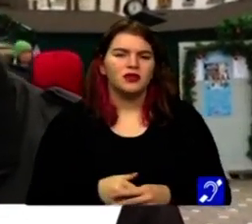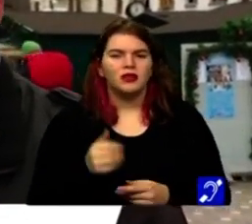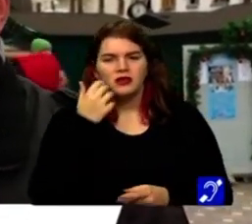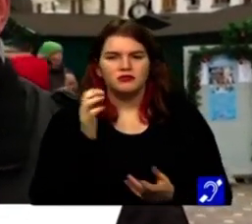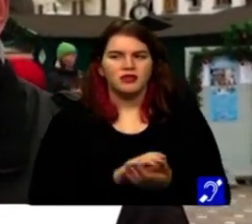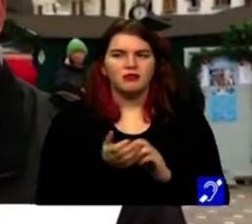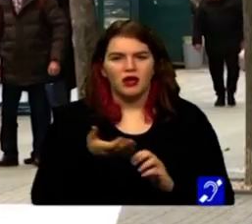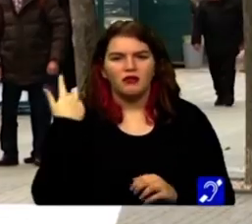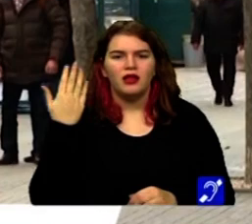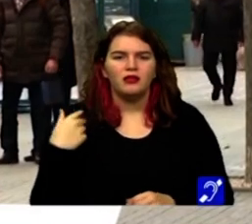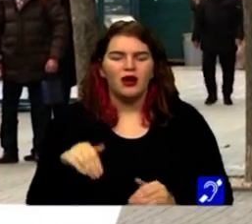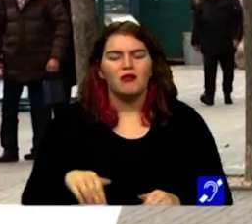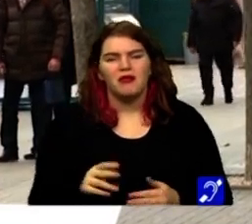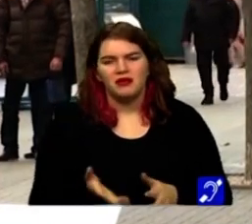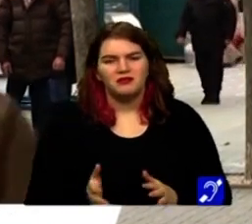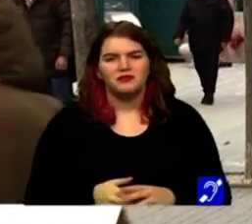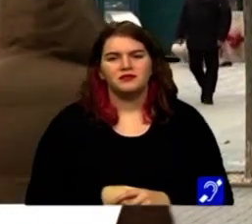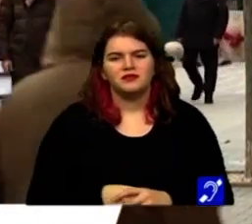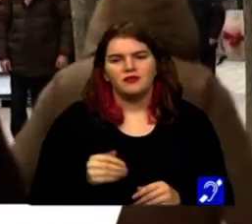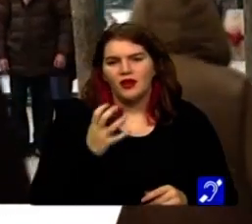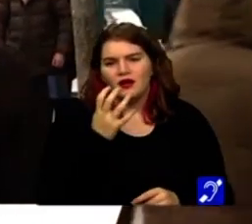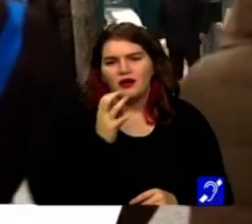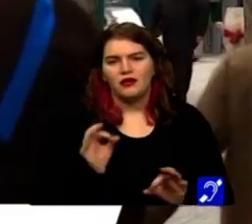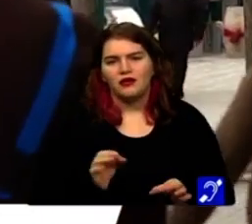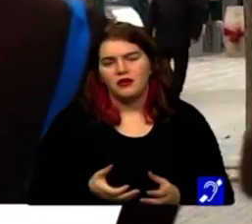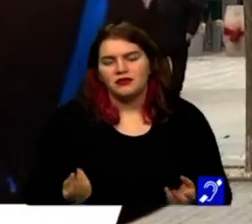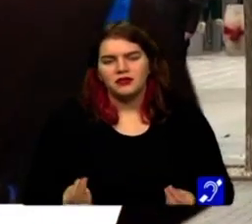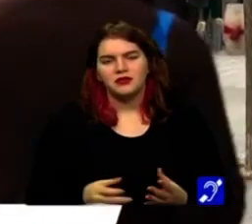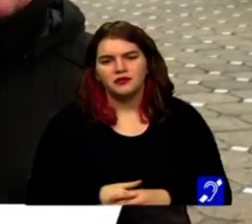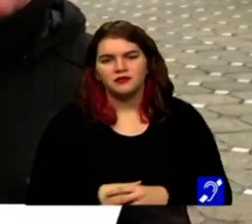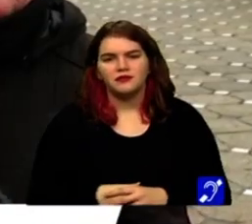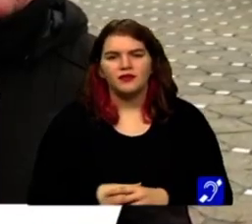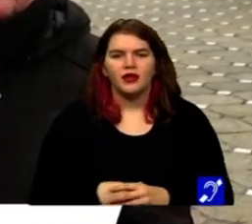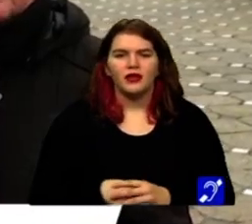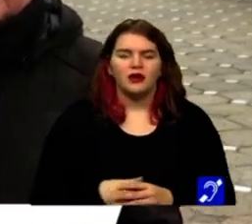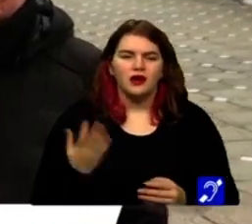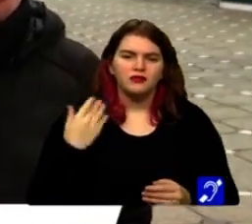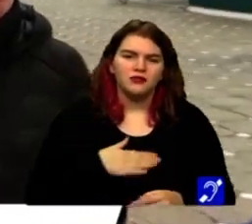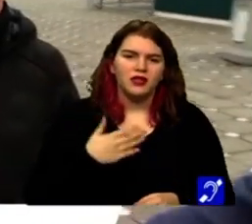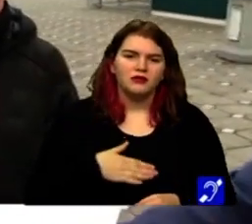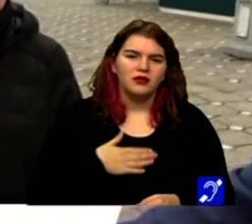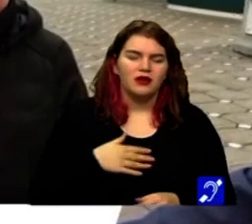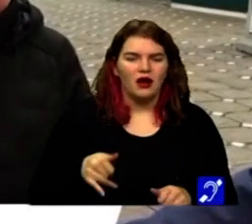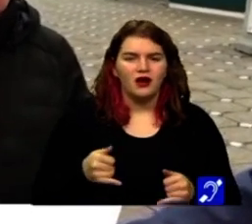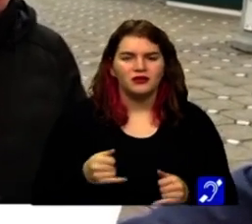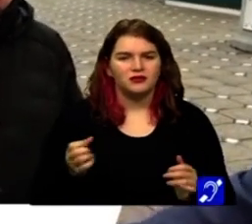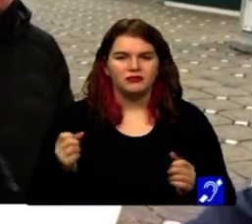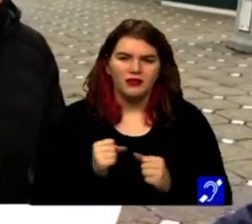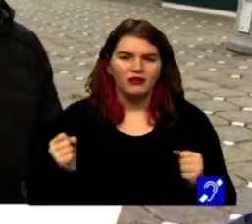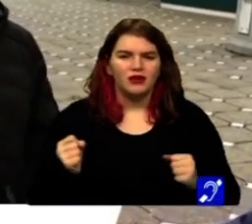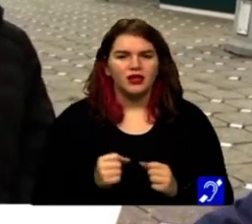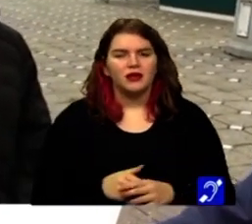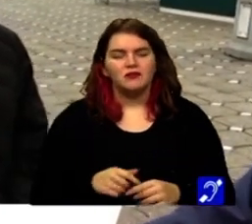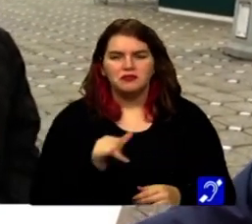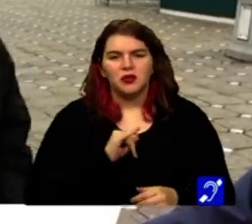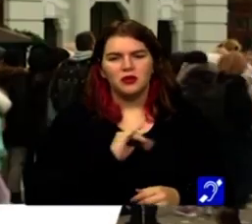era zăpadă, acum luăm aer și ne simțim bine. A fost plăcut ieri, azi eu mai rece. Și totuși